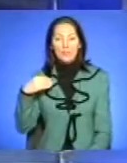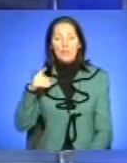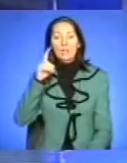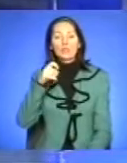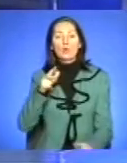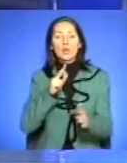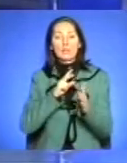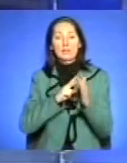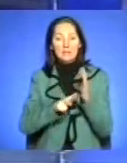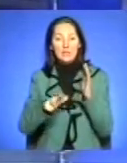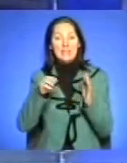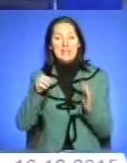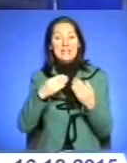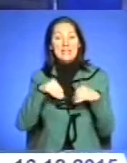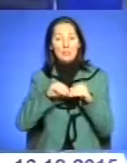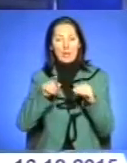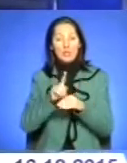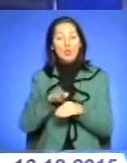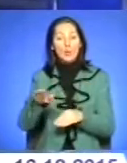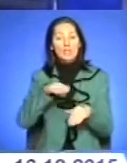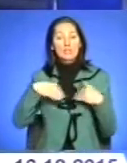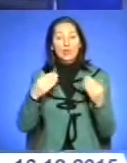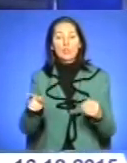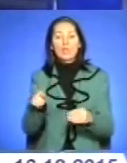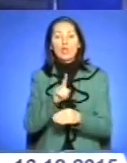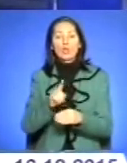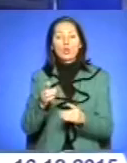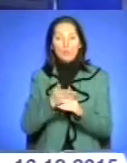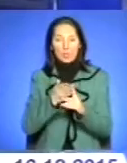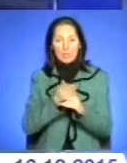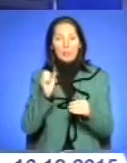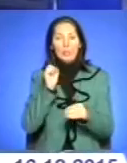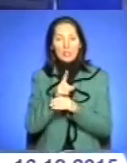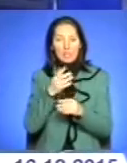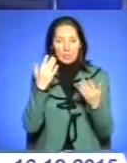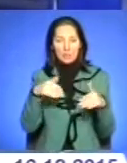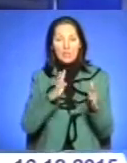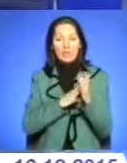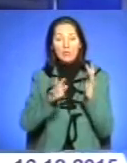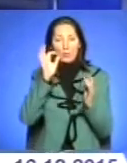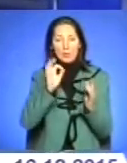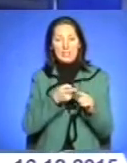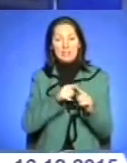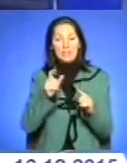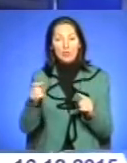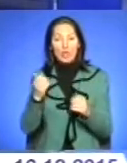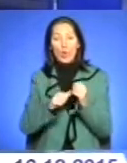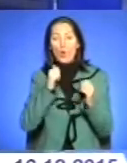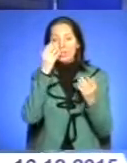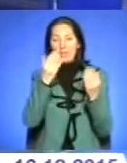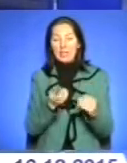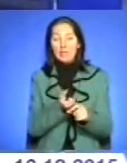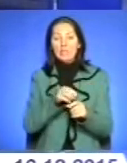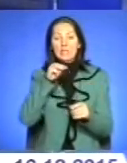180 тисяч сімей на Тернопільщині звернулися за субсидіями. Призначили їх уже 90% цих людей. Щодня більше тисячі громадян